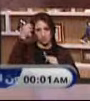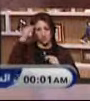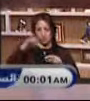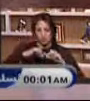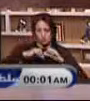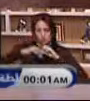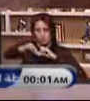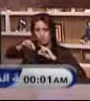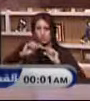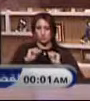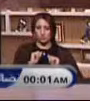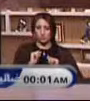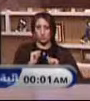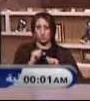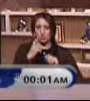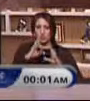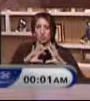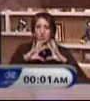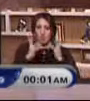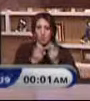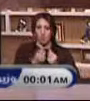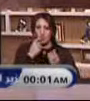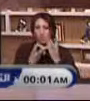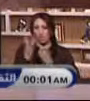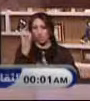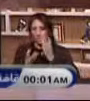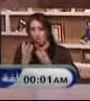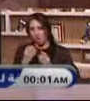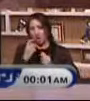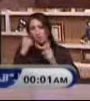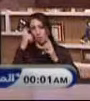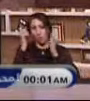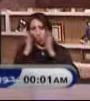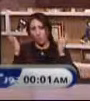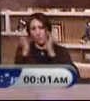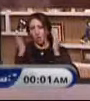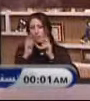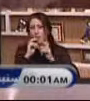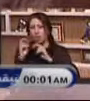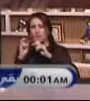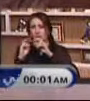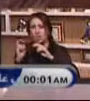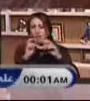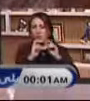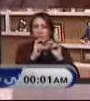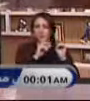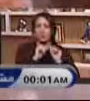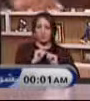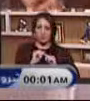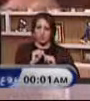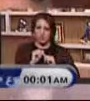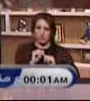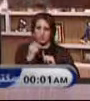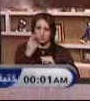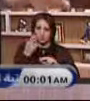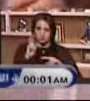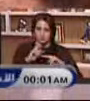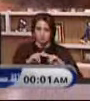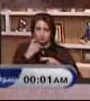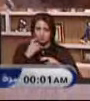بعديه يتكلم عن حوض الكوثر، واللي بعديه يتكلم عن النار وما فيها، واللي بعديه يتكلم عن الجنة. ولا كنا ننشر